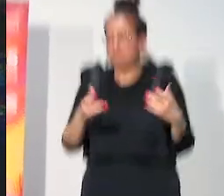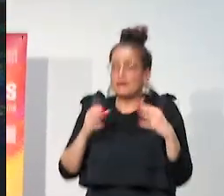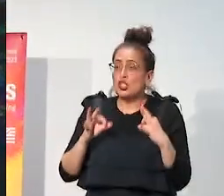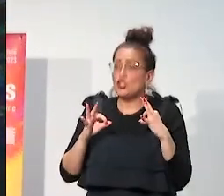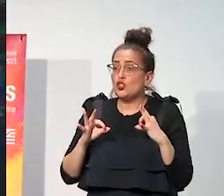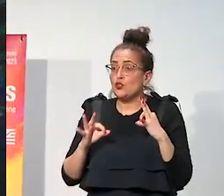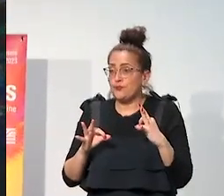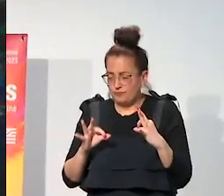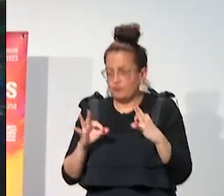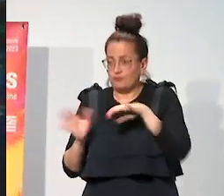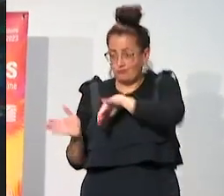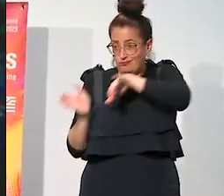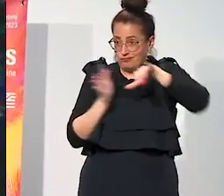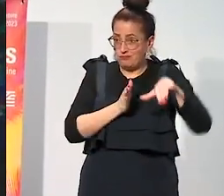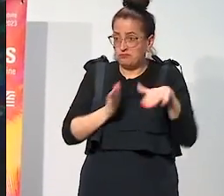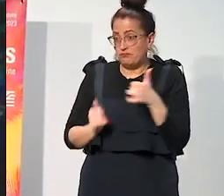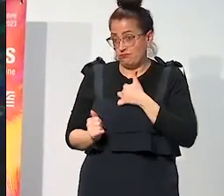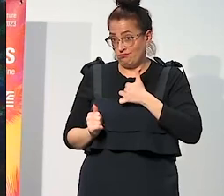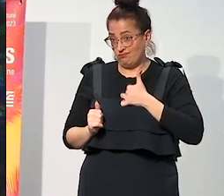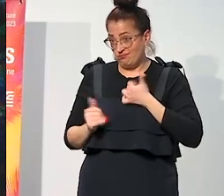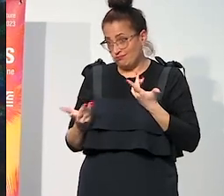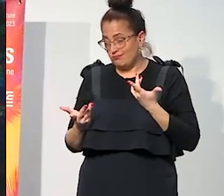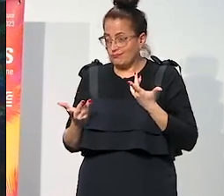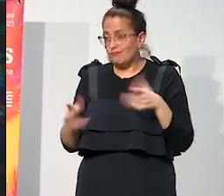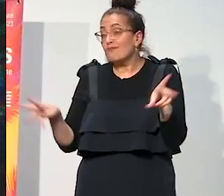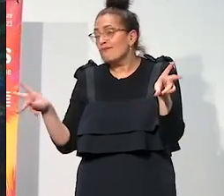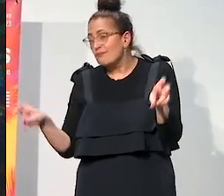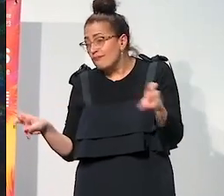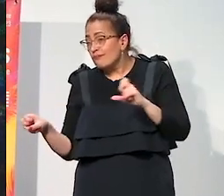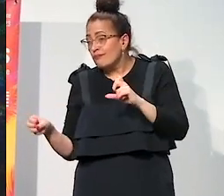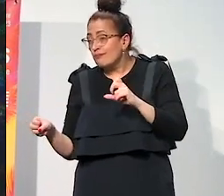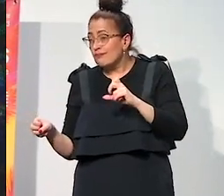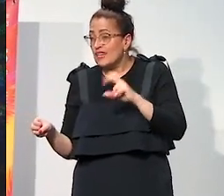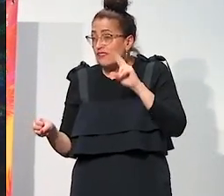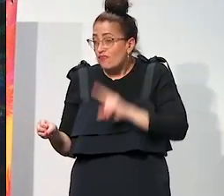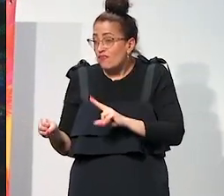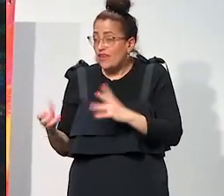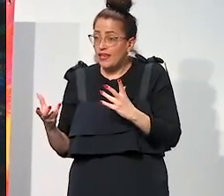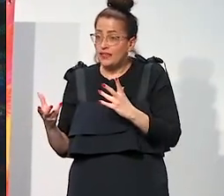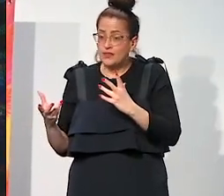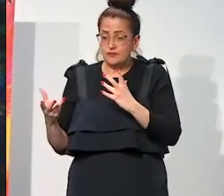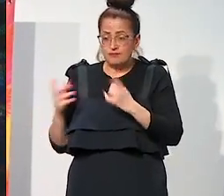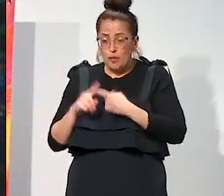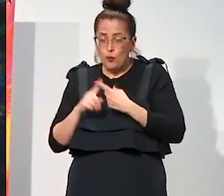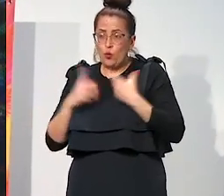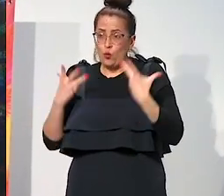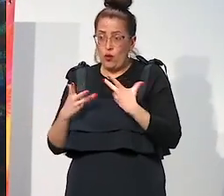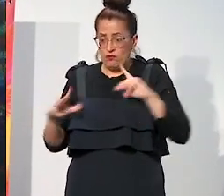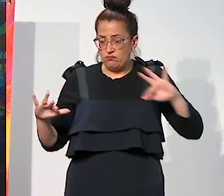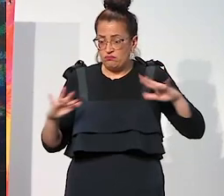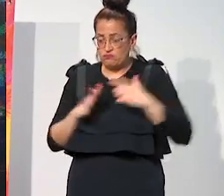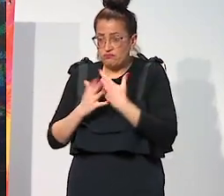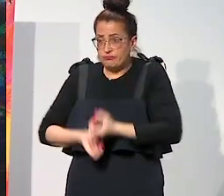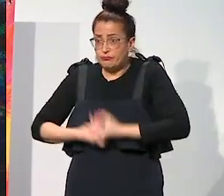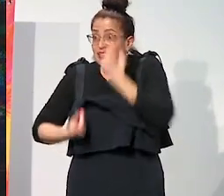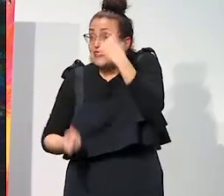qui est personnel, comme on dit, le plus important, c'est pas que ça soit, mais c'est que j'en ai jamais parlé. C'est plutôt ça, en